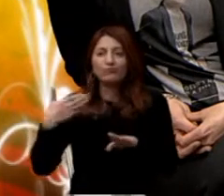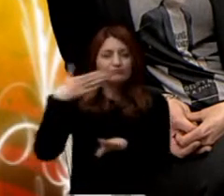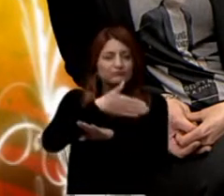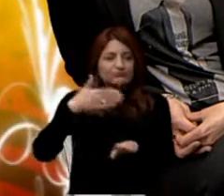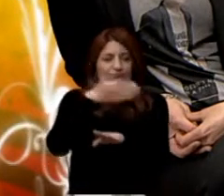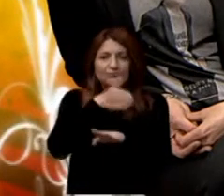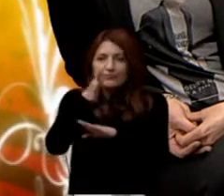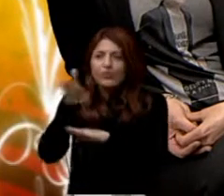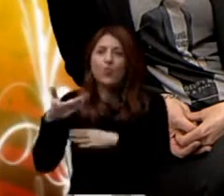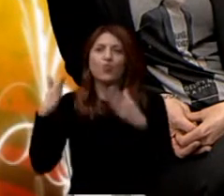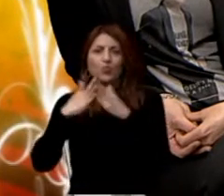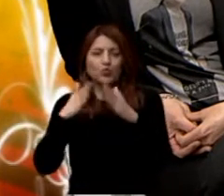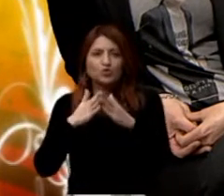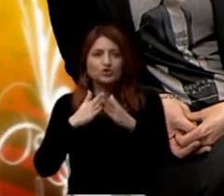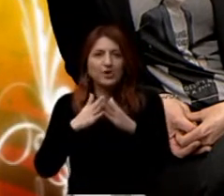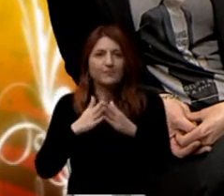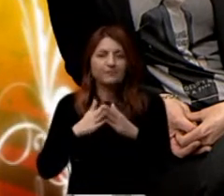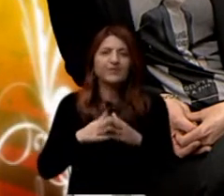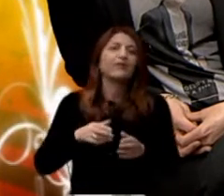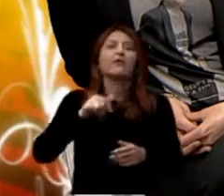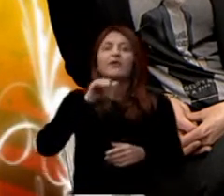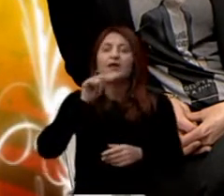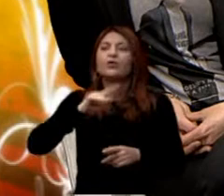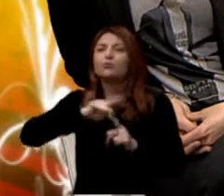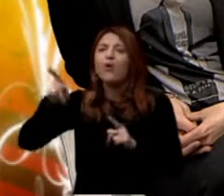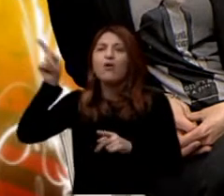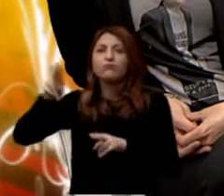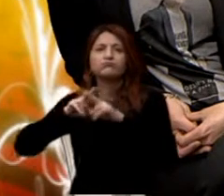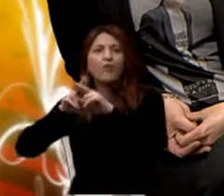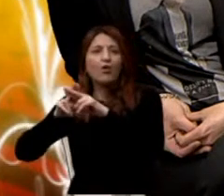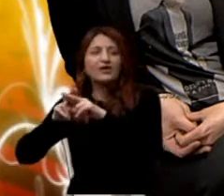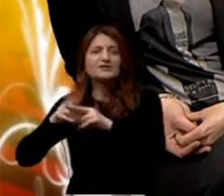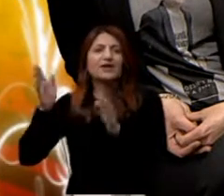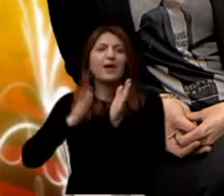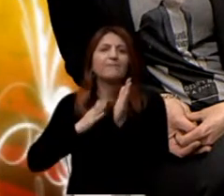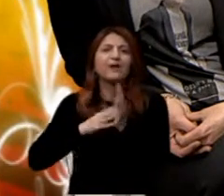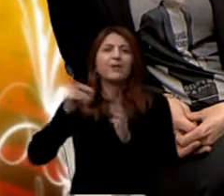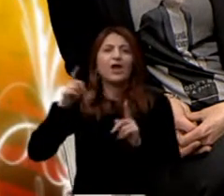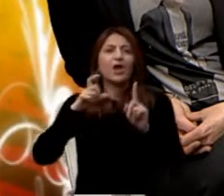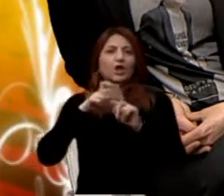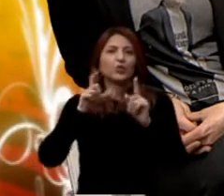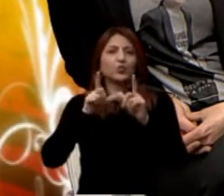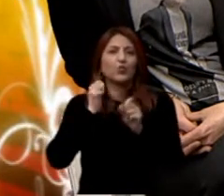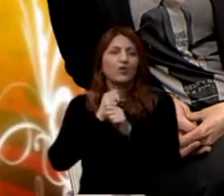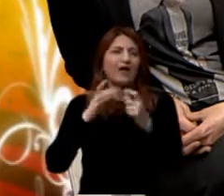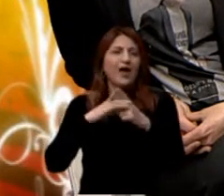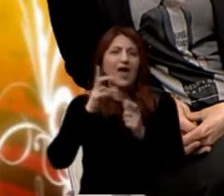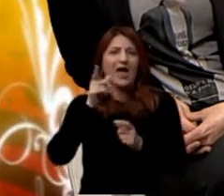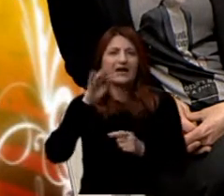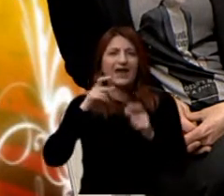tog bolesnika, do gerijatrijske bolnice, na primjer u Dugoj Resi, do